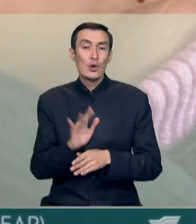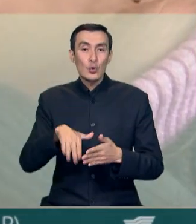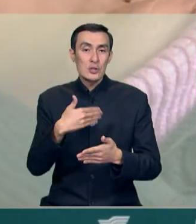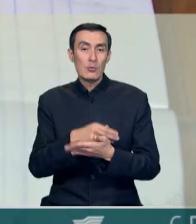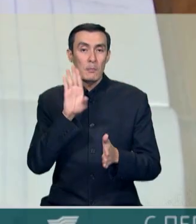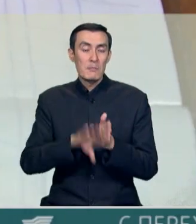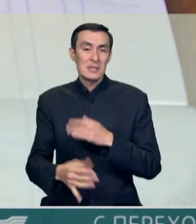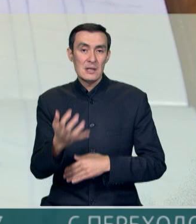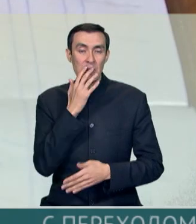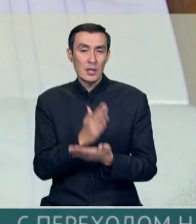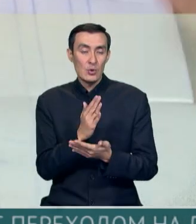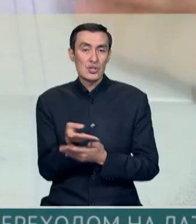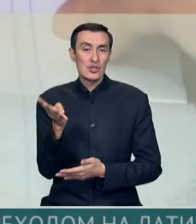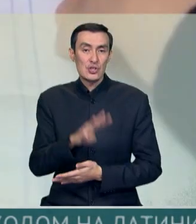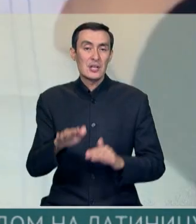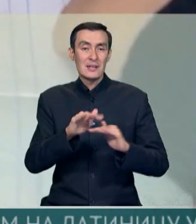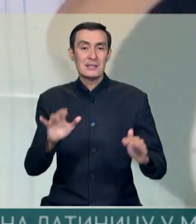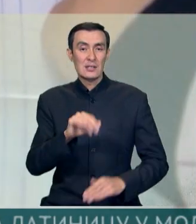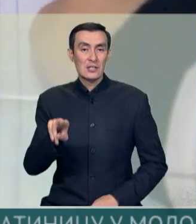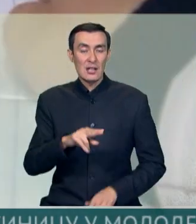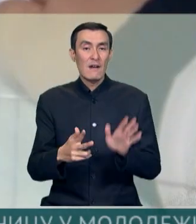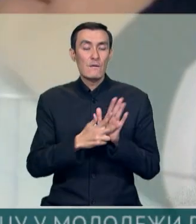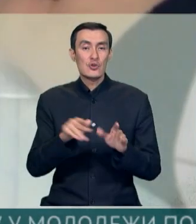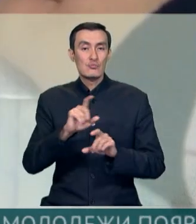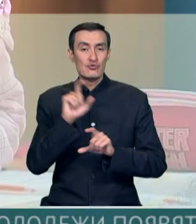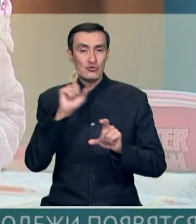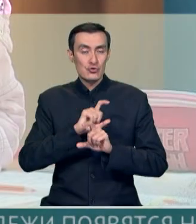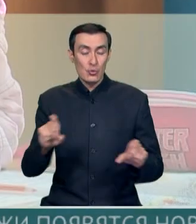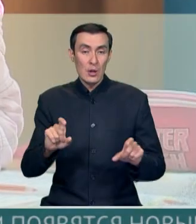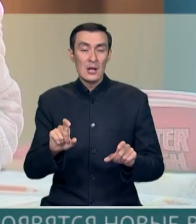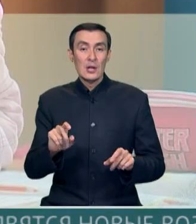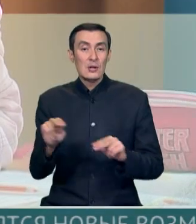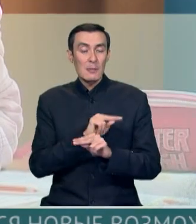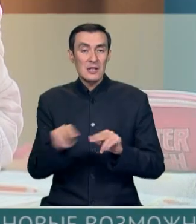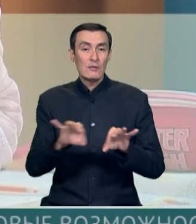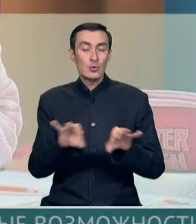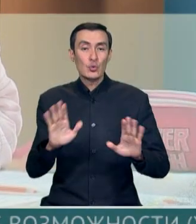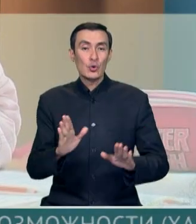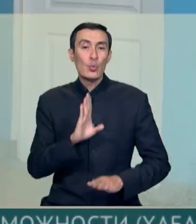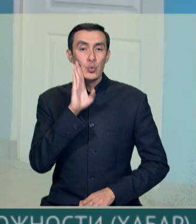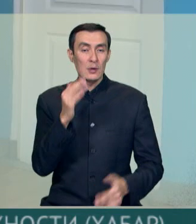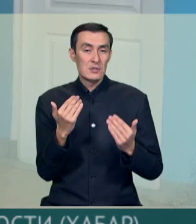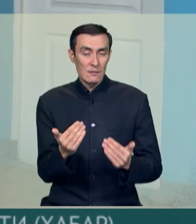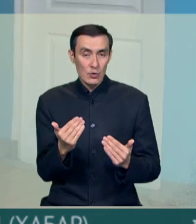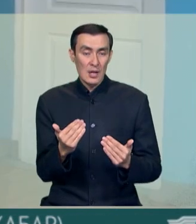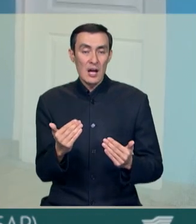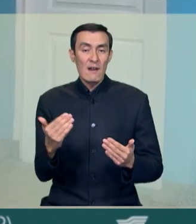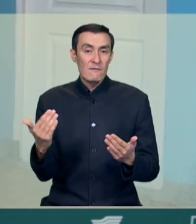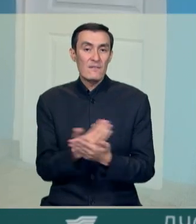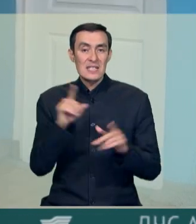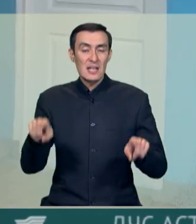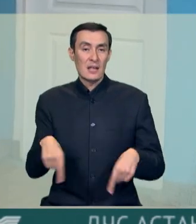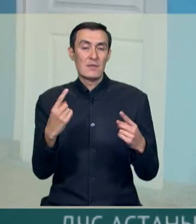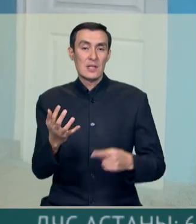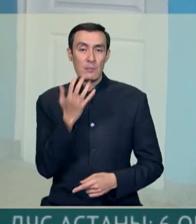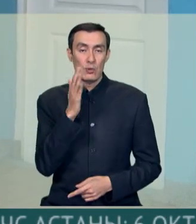пор остаются 4 детских сада и 8 школ. Залатать трубы тепловикам удалось только этим утром. Вернуть отопление в учебные